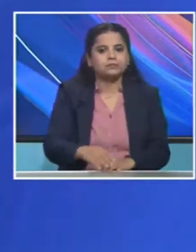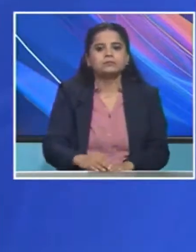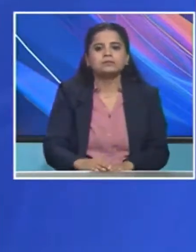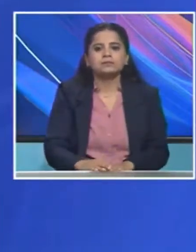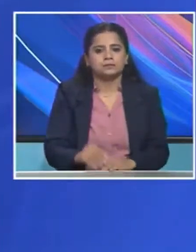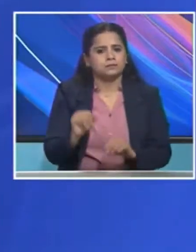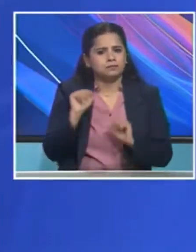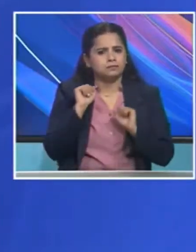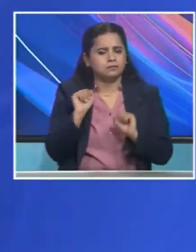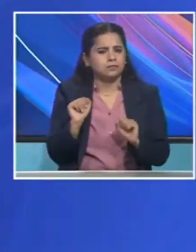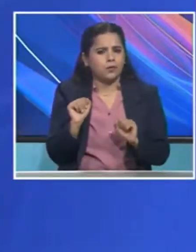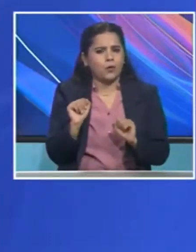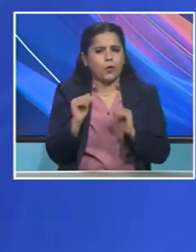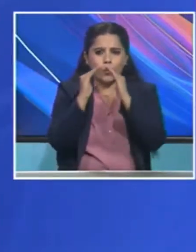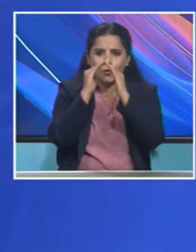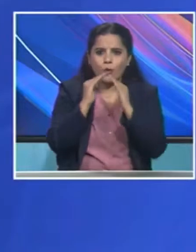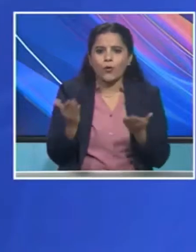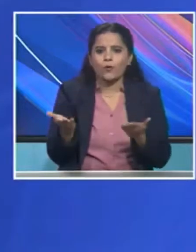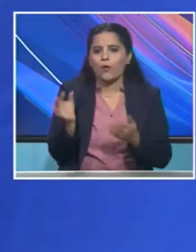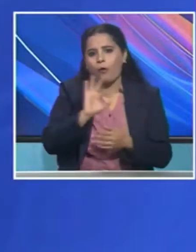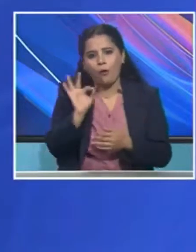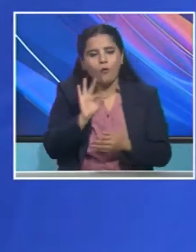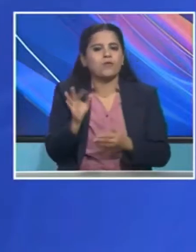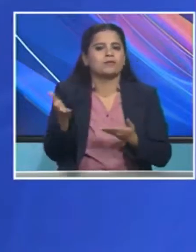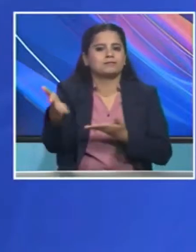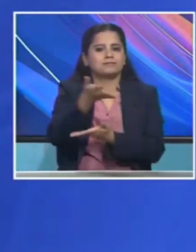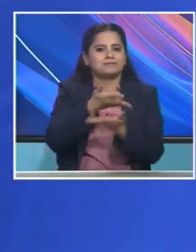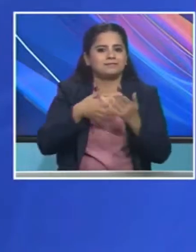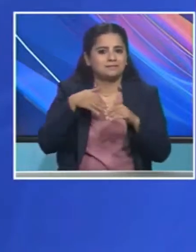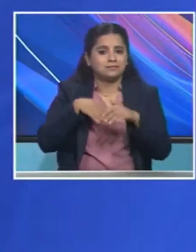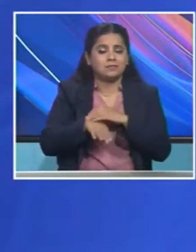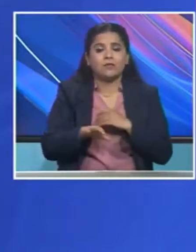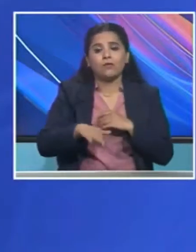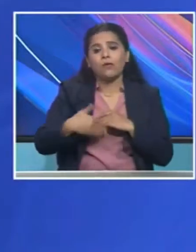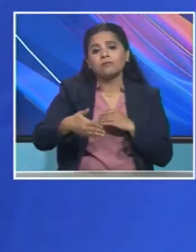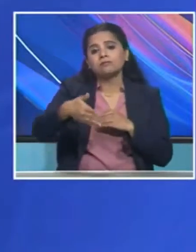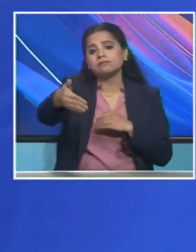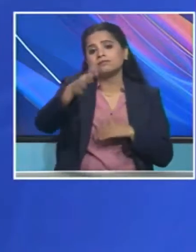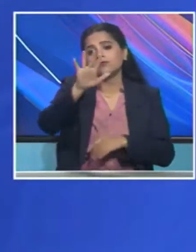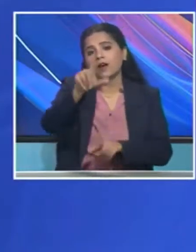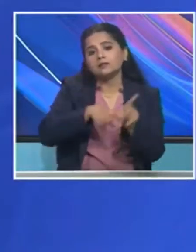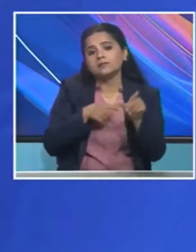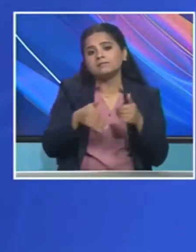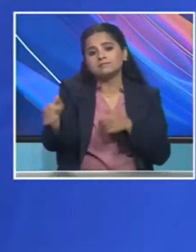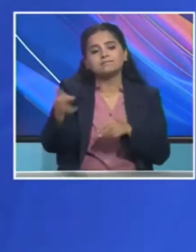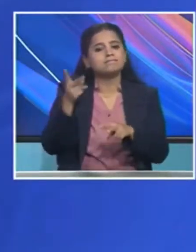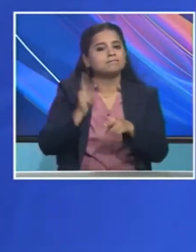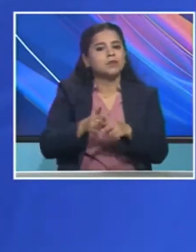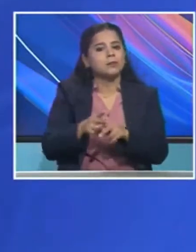her home and office for the next 5 years.